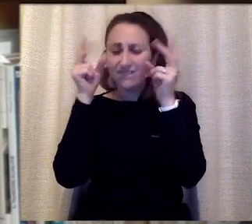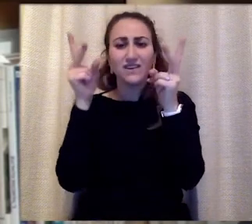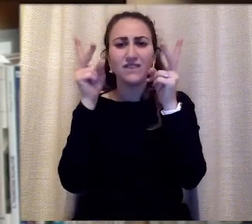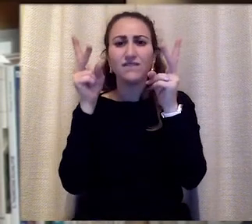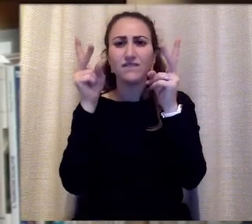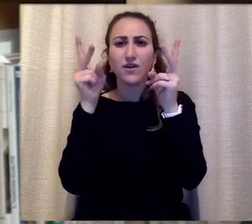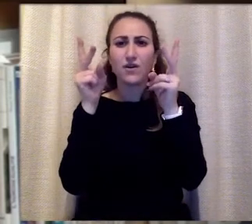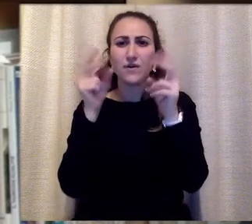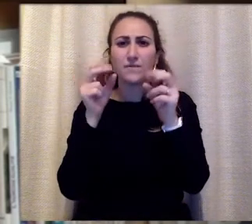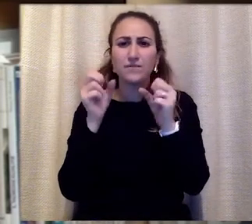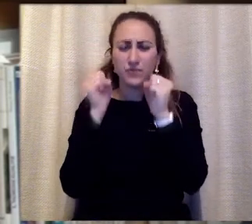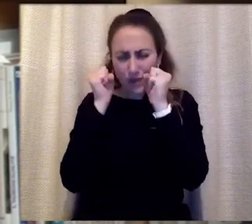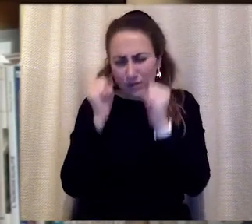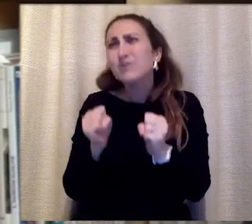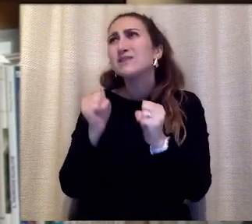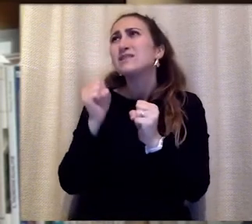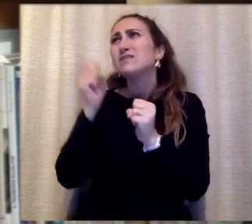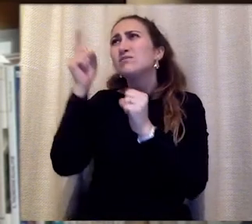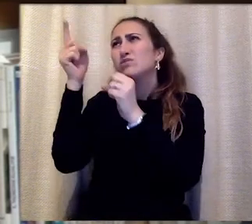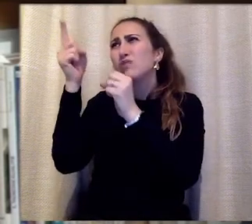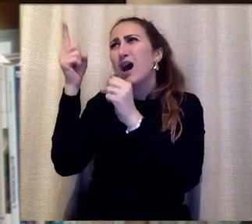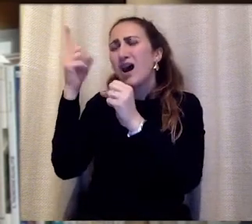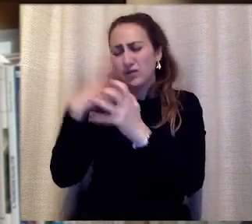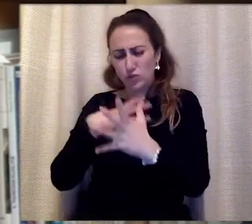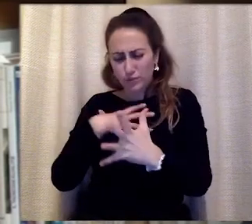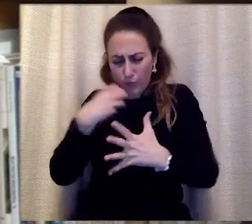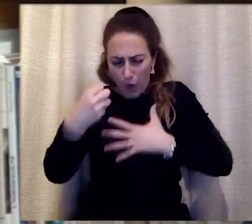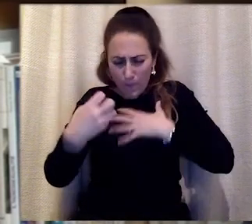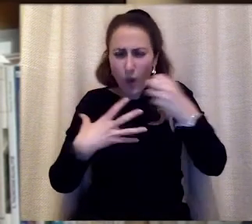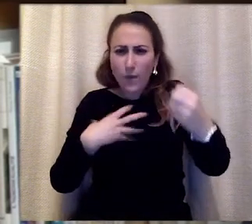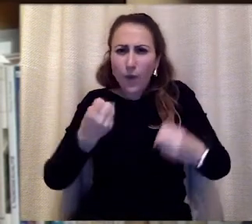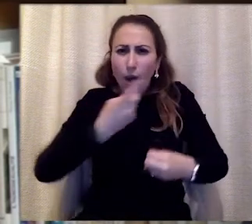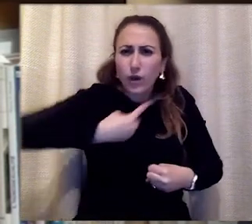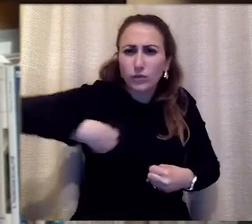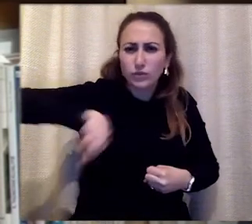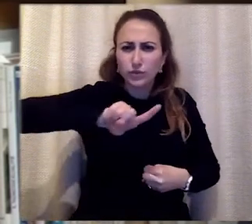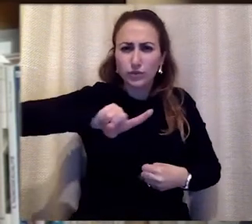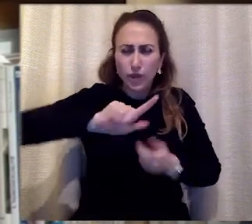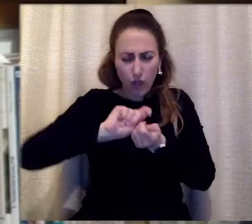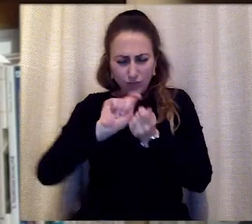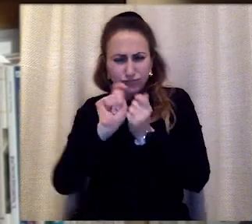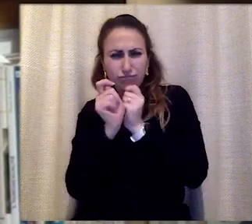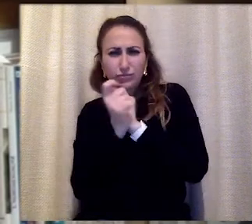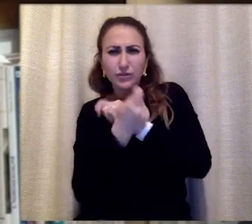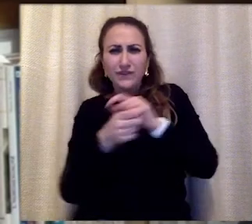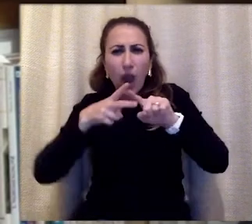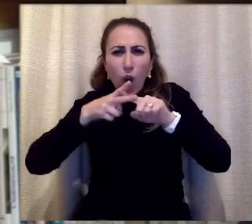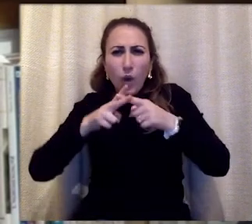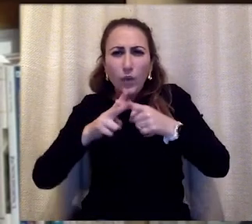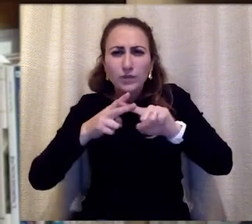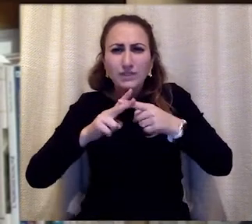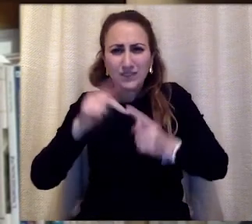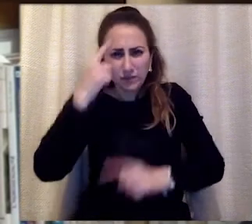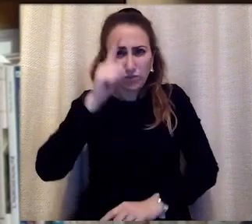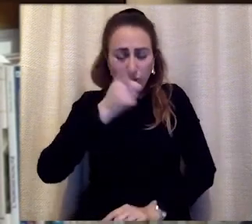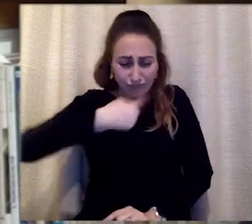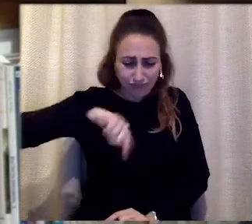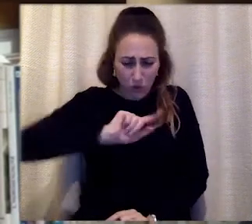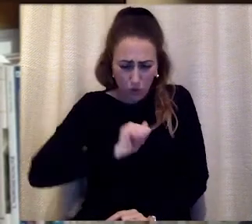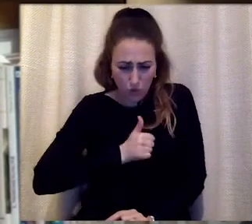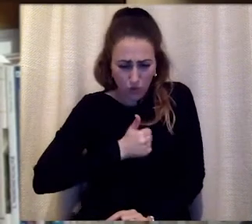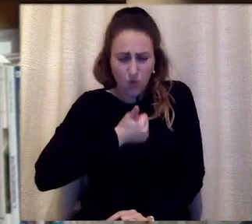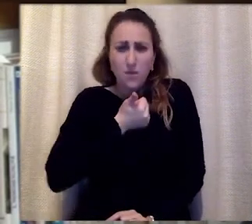faire de nous des instruments de paix, des instruments de consolation, afin de pouvoir aussi à notre